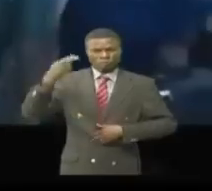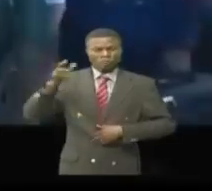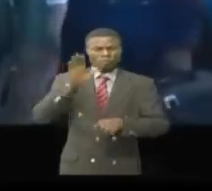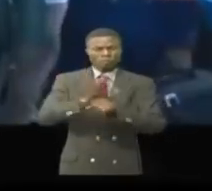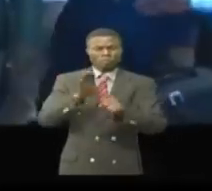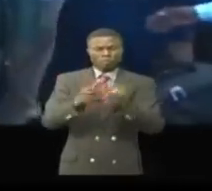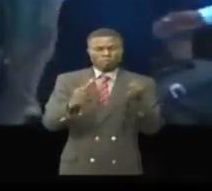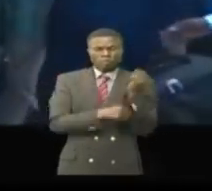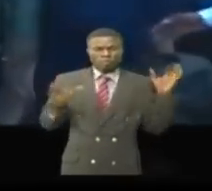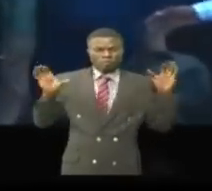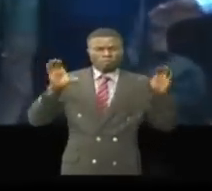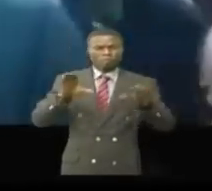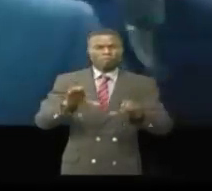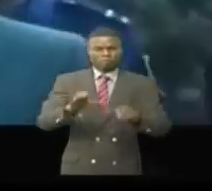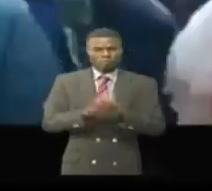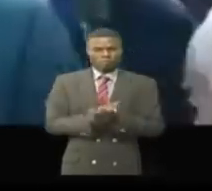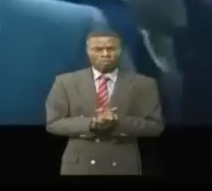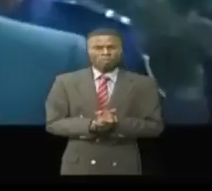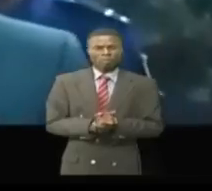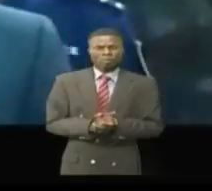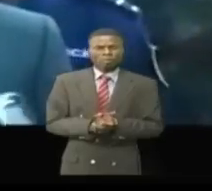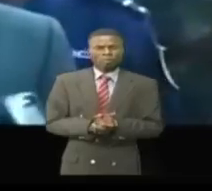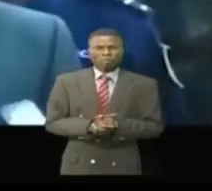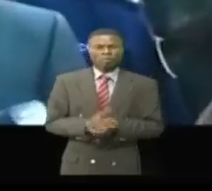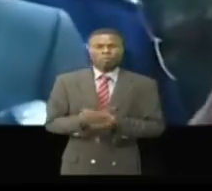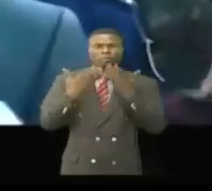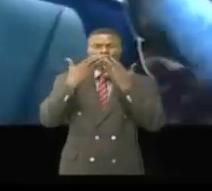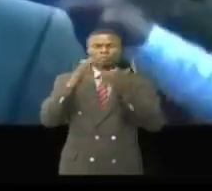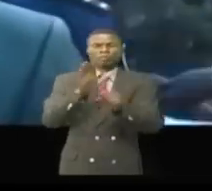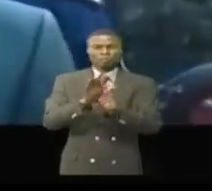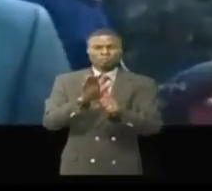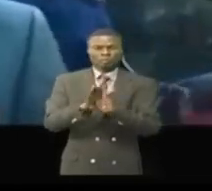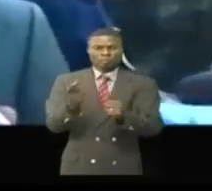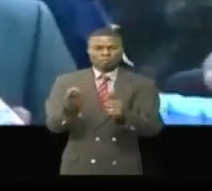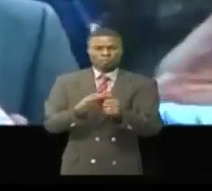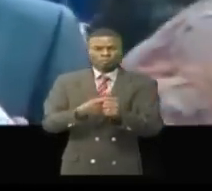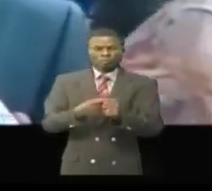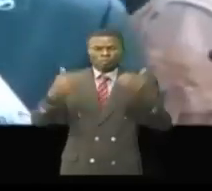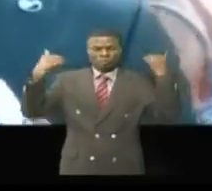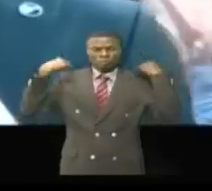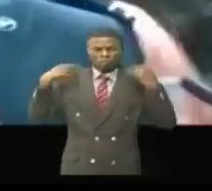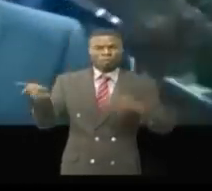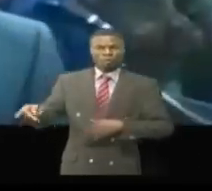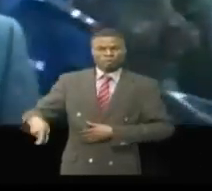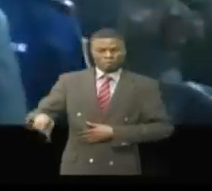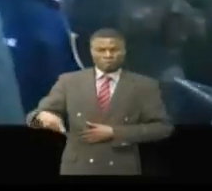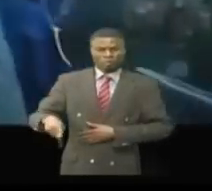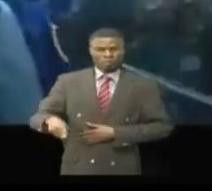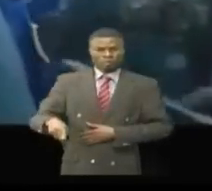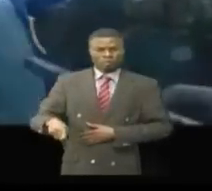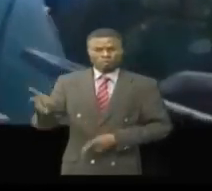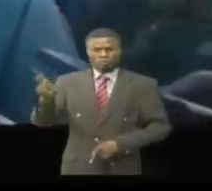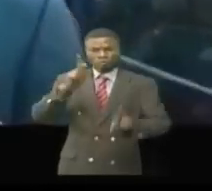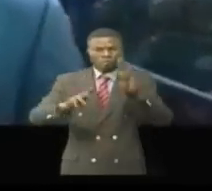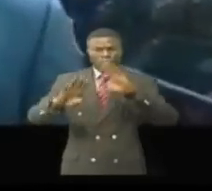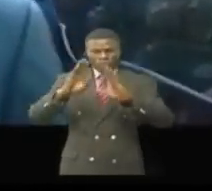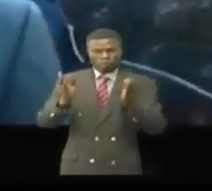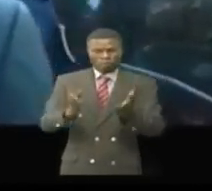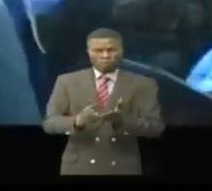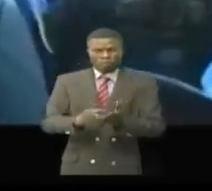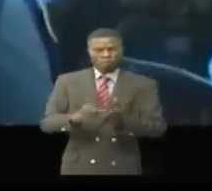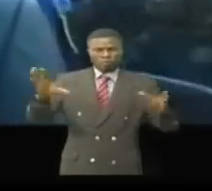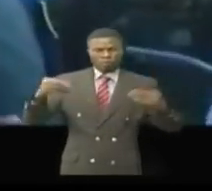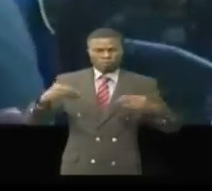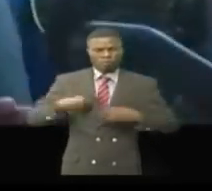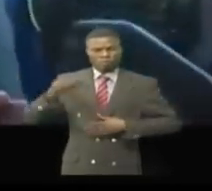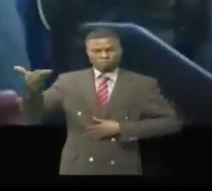foules, ce qui ne le laisse pas indifférent. Je voudrais remercier sincèrement l'autorité provinciale et toute la population ici pour l'accueil